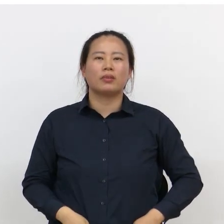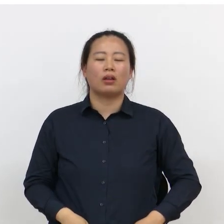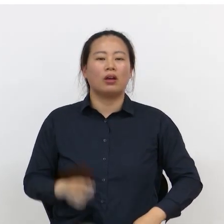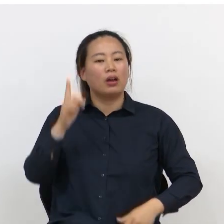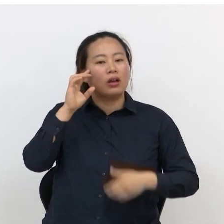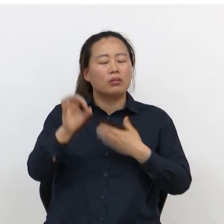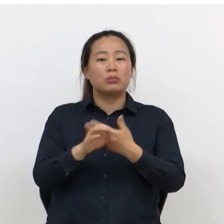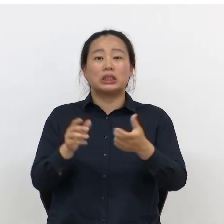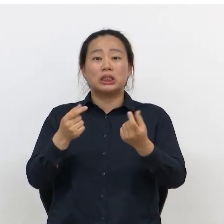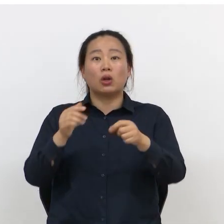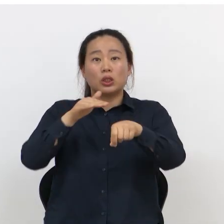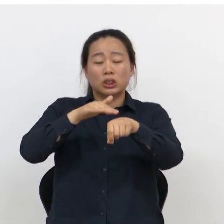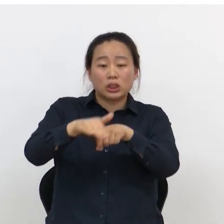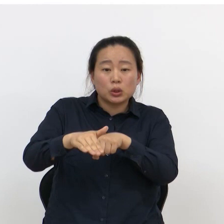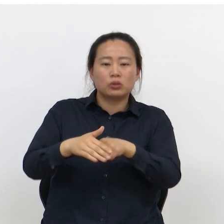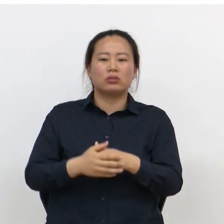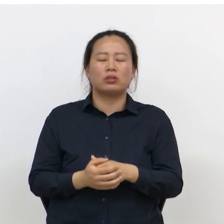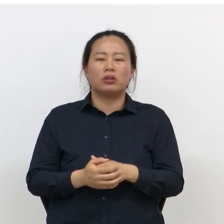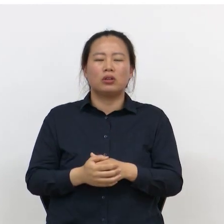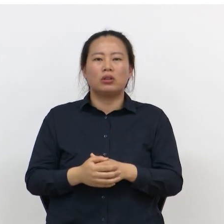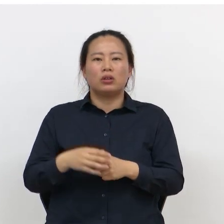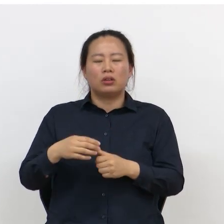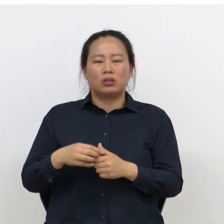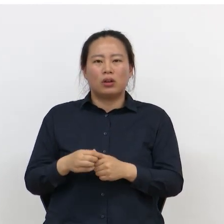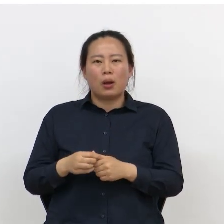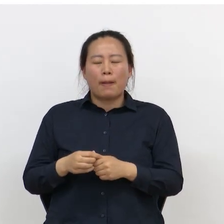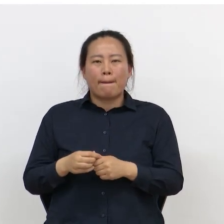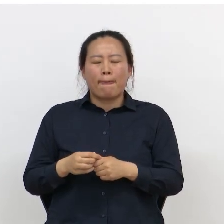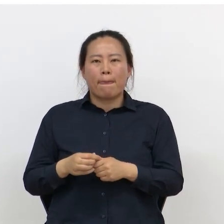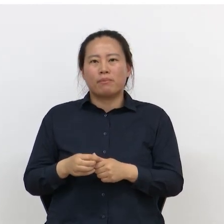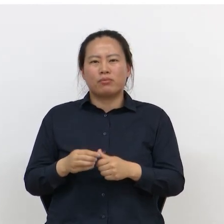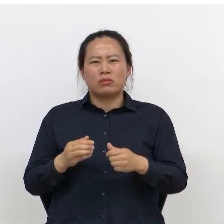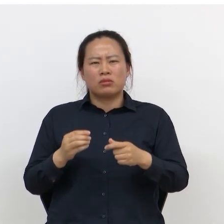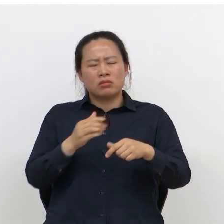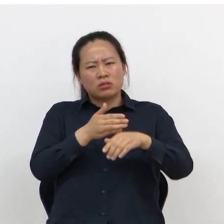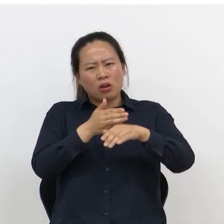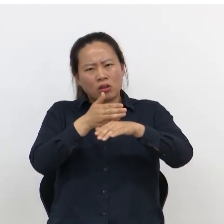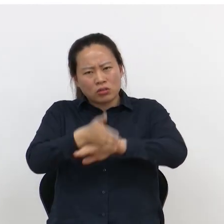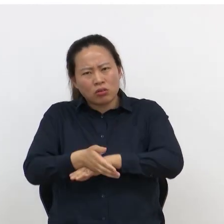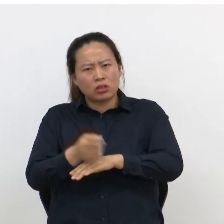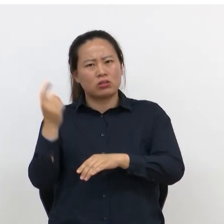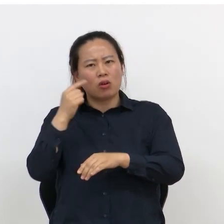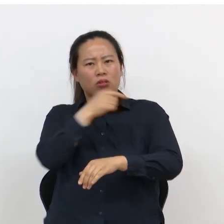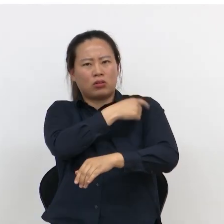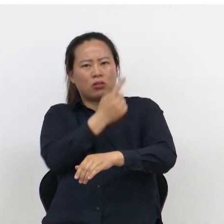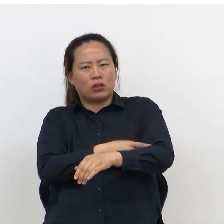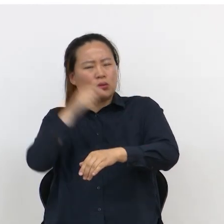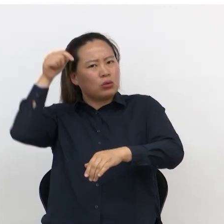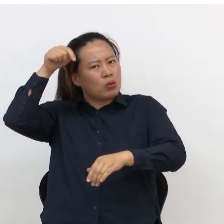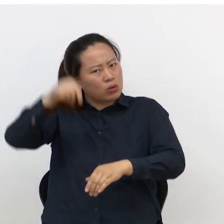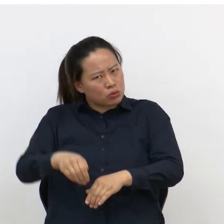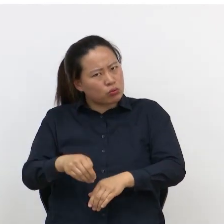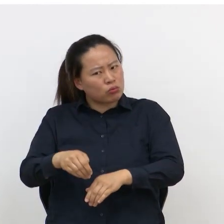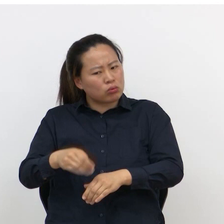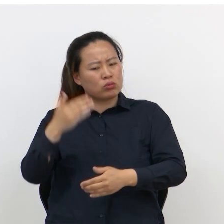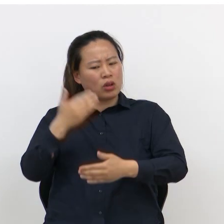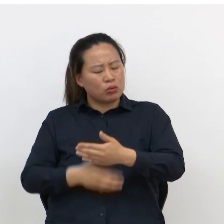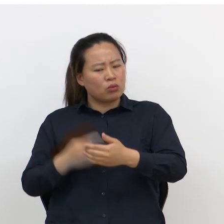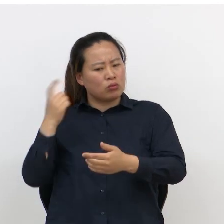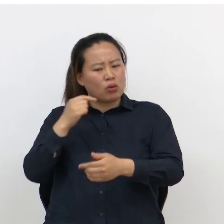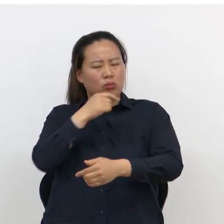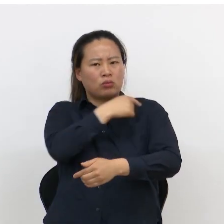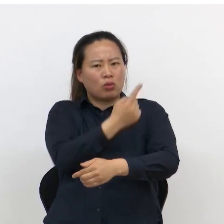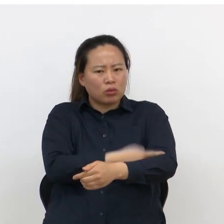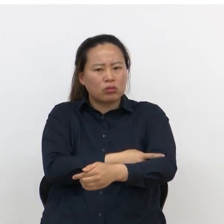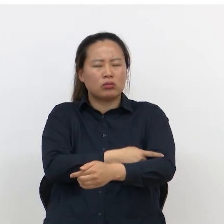그러면 이런 식으로 수술 직후에 청력을 잃거나 아니면 점진적으로 청력이 떨어져서 잔존청력을 잃었다. 그러면